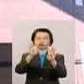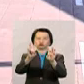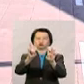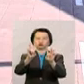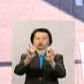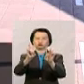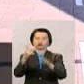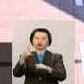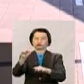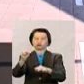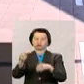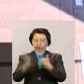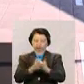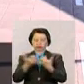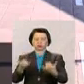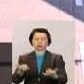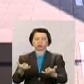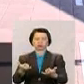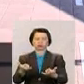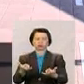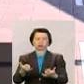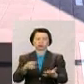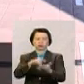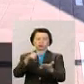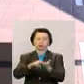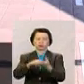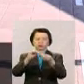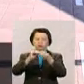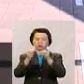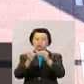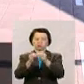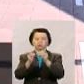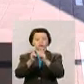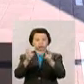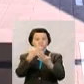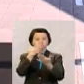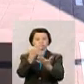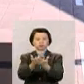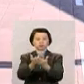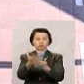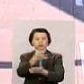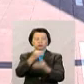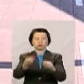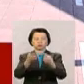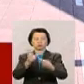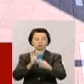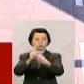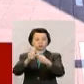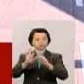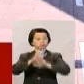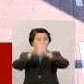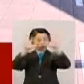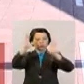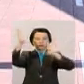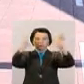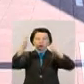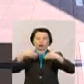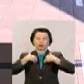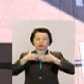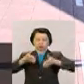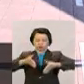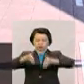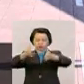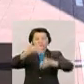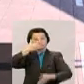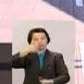sejuta sehingga kini. Ini adalah satu angka yang amat memberangsangkan serta memberi petunjuk jelas negara kita berada di landasan